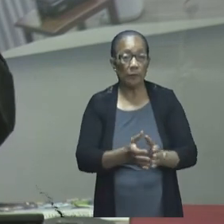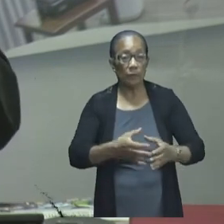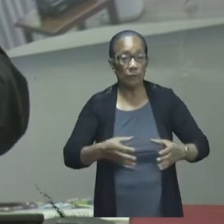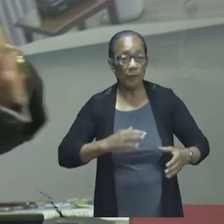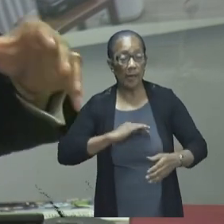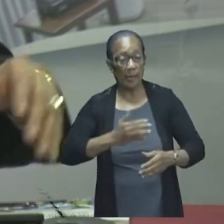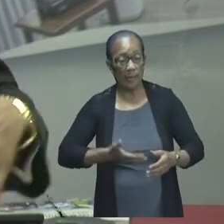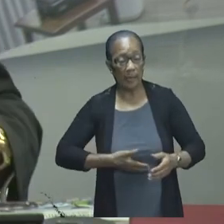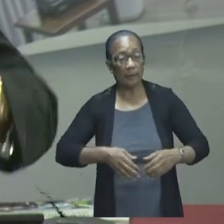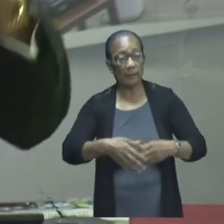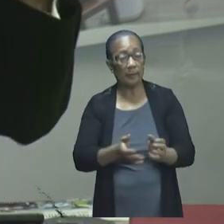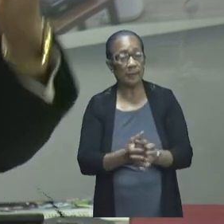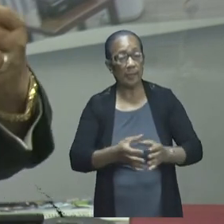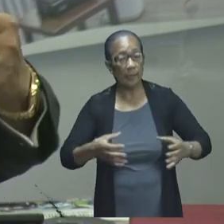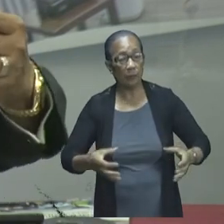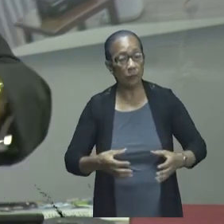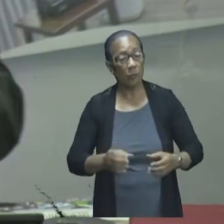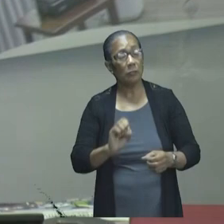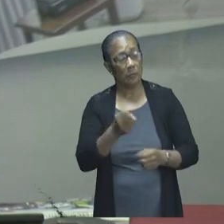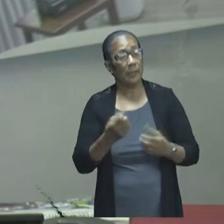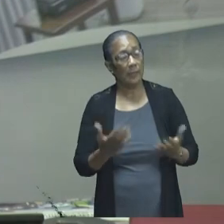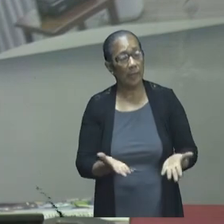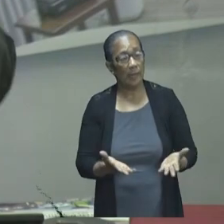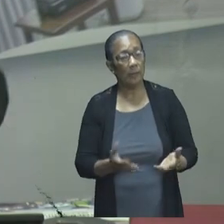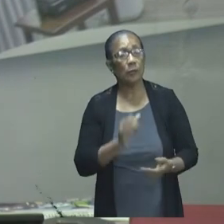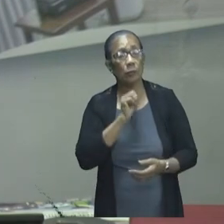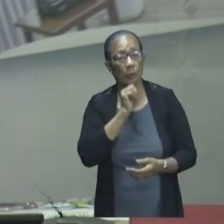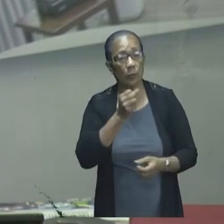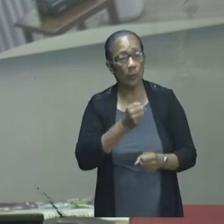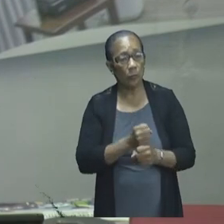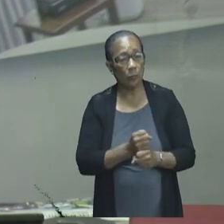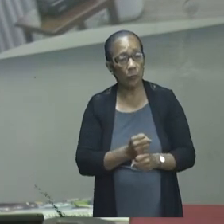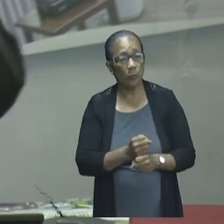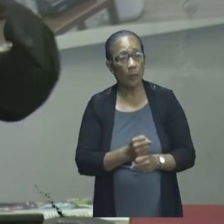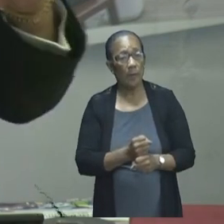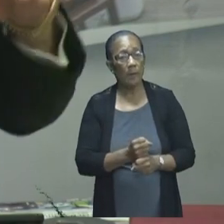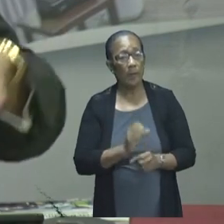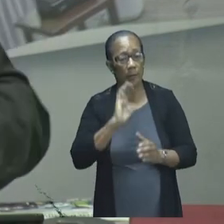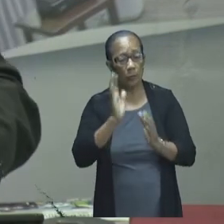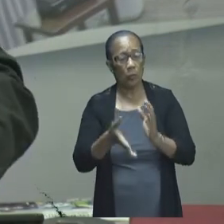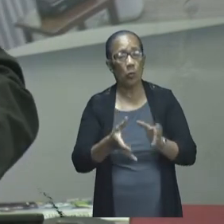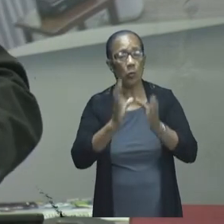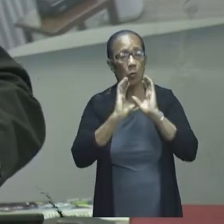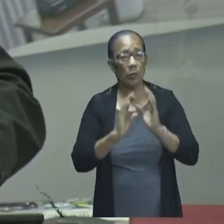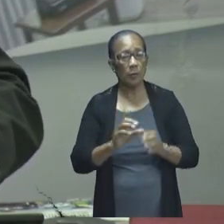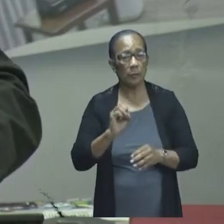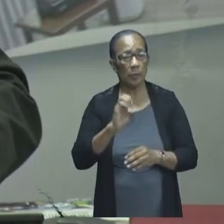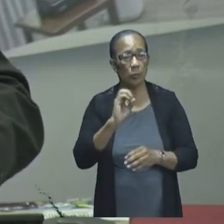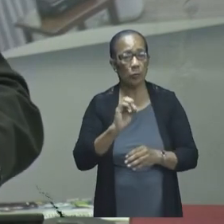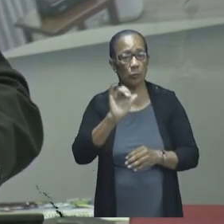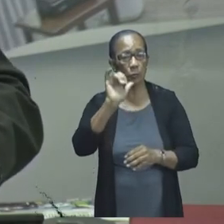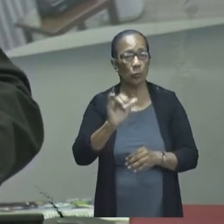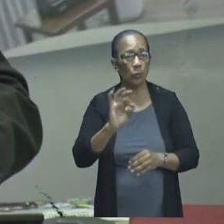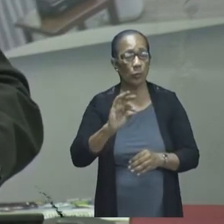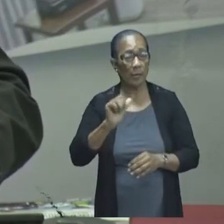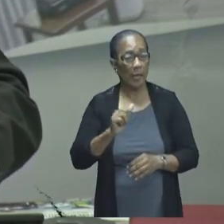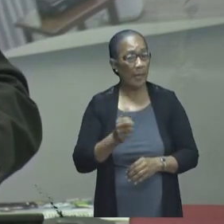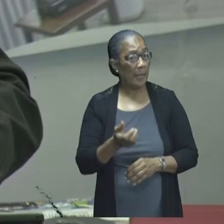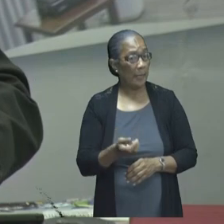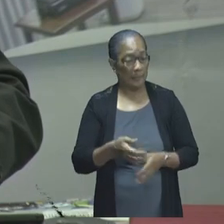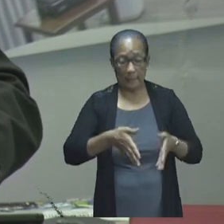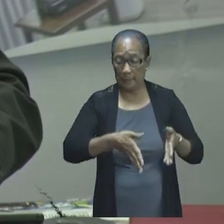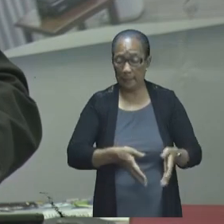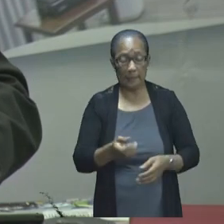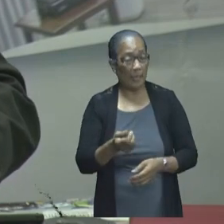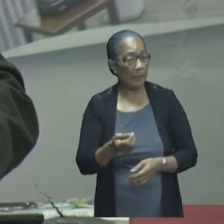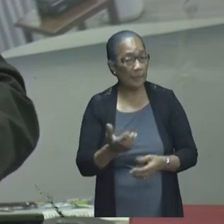de private sector in versie van het meegenomen dat er wat te doen met soja dat wordt het nu met boek was hun geld dat we met shore bezig ging staatschap is private equity